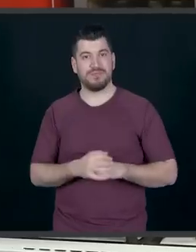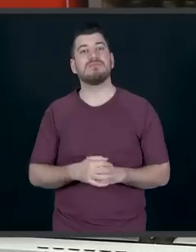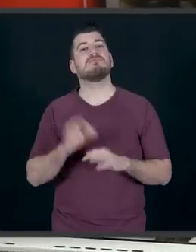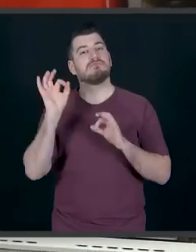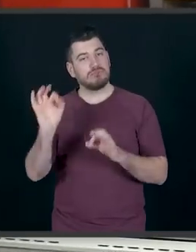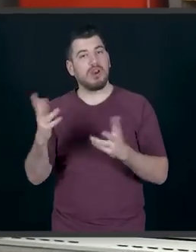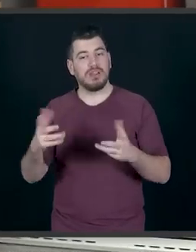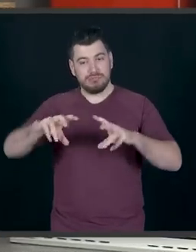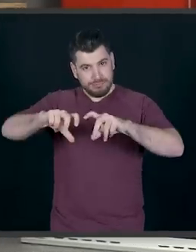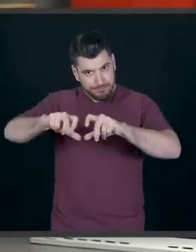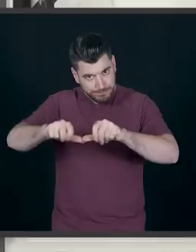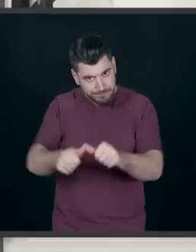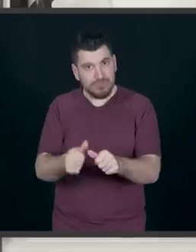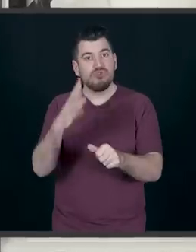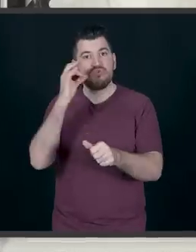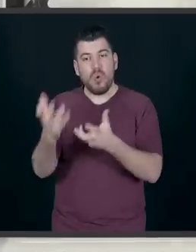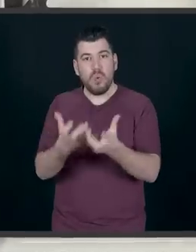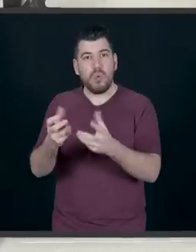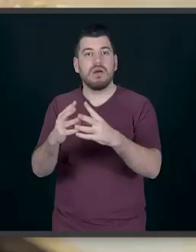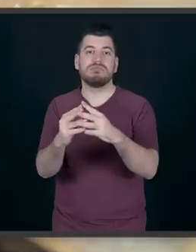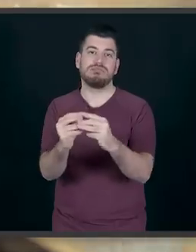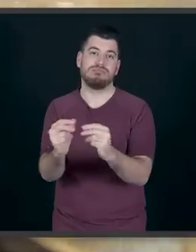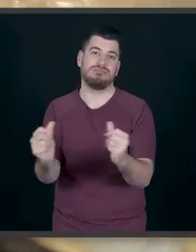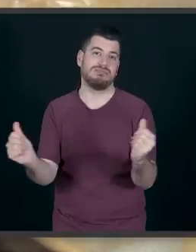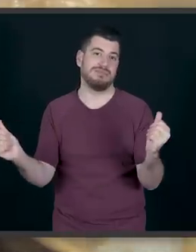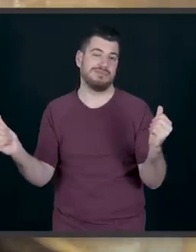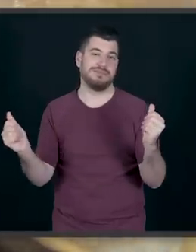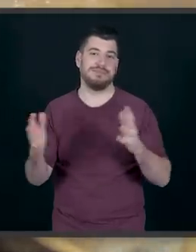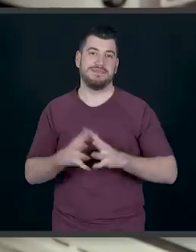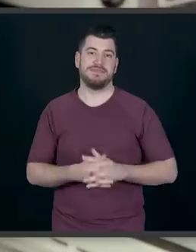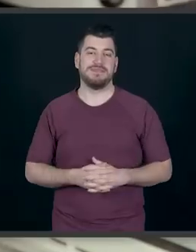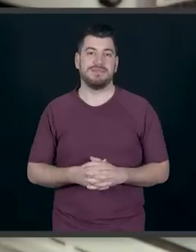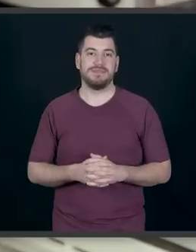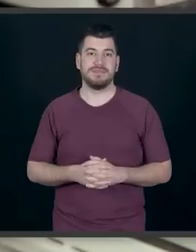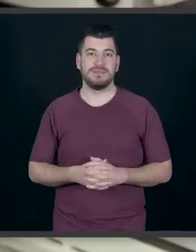Ήρθε η ώρα να σβήσουμε τις πατάτες μας. Ταραμ!